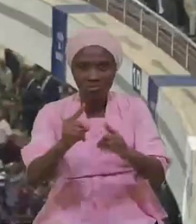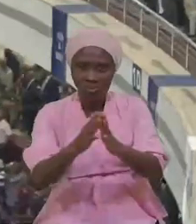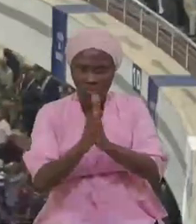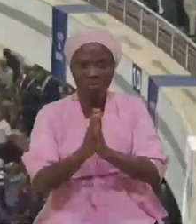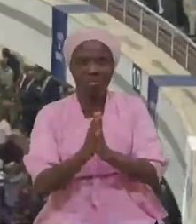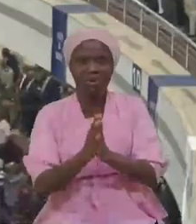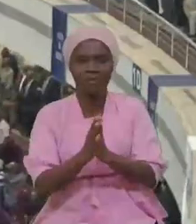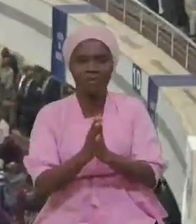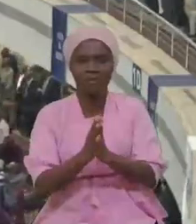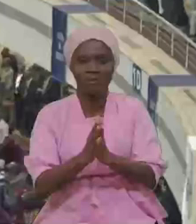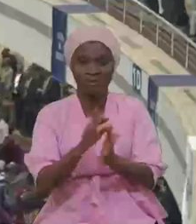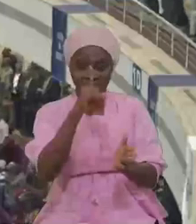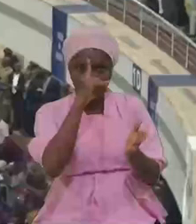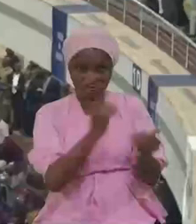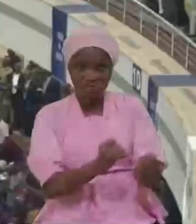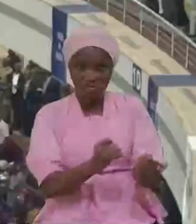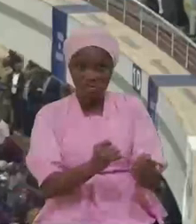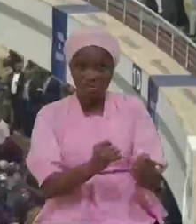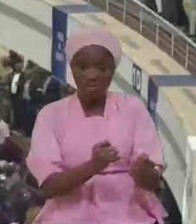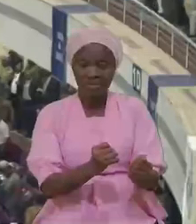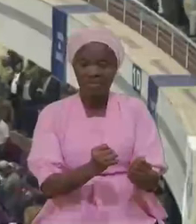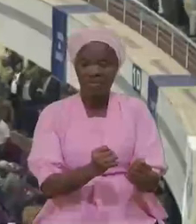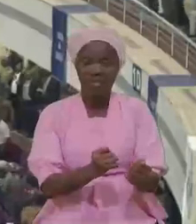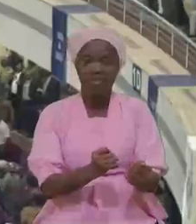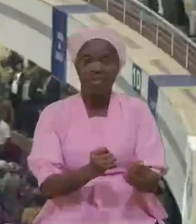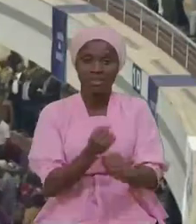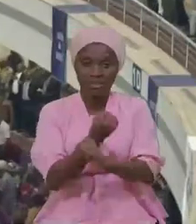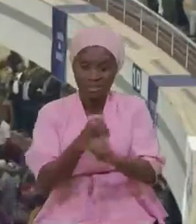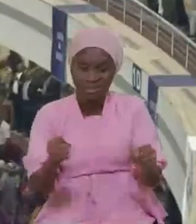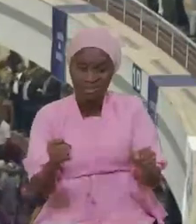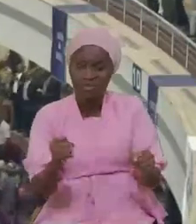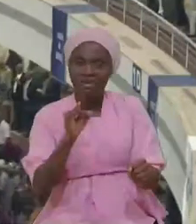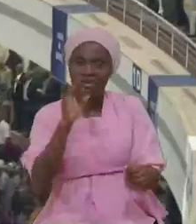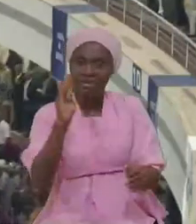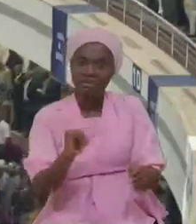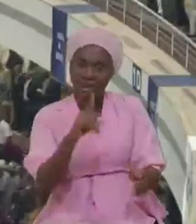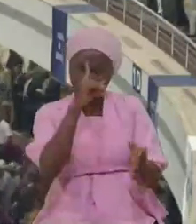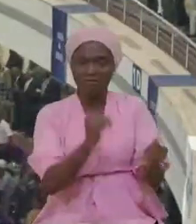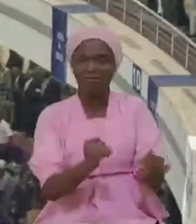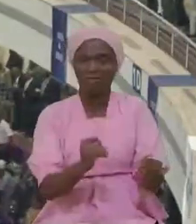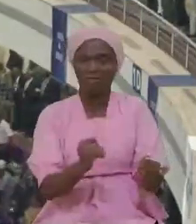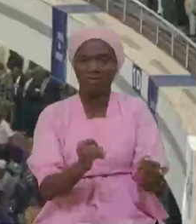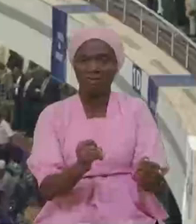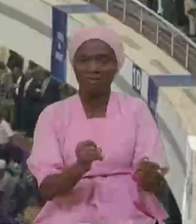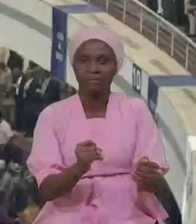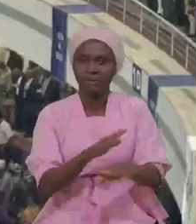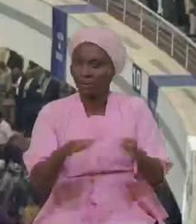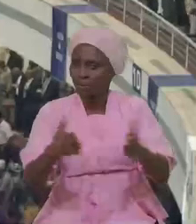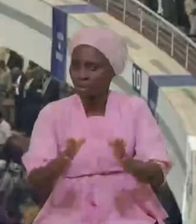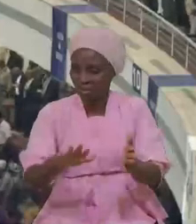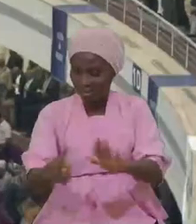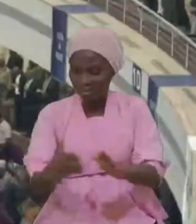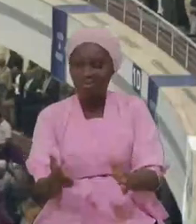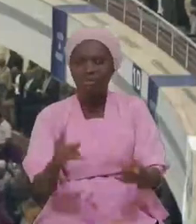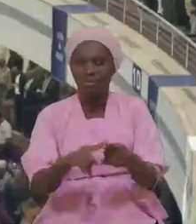Vous détenez du péché. Ne permettez pas à la foi morte de continuer. La foi doit avoir